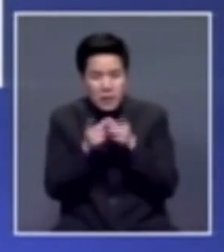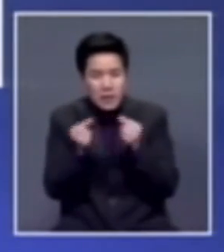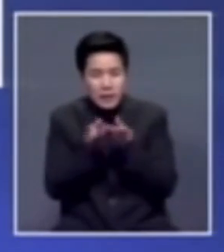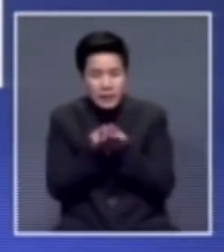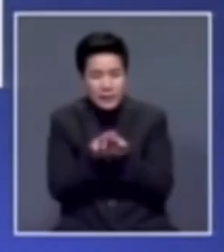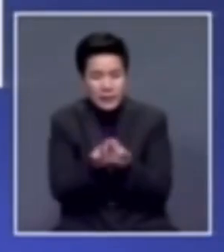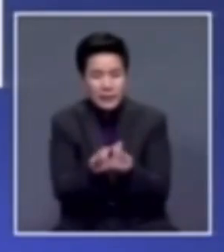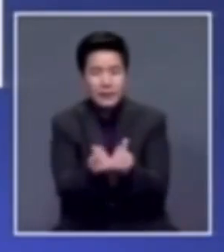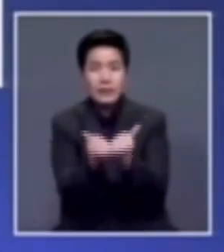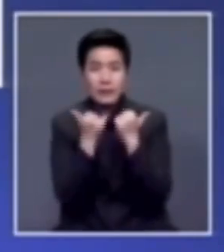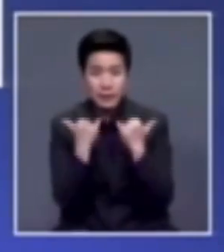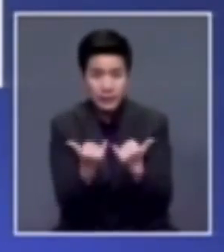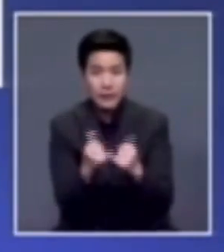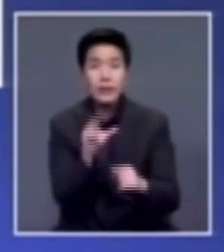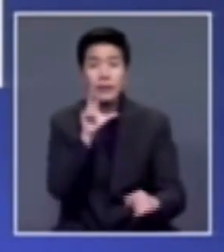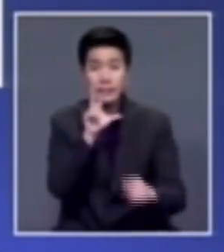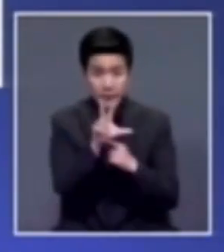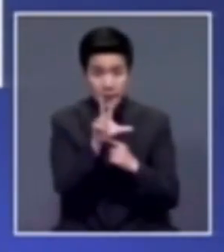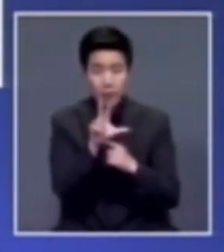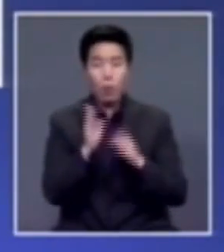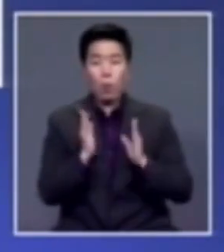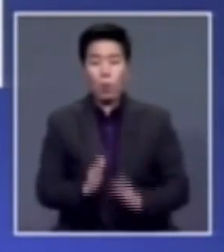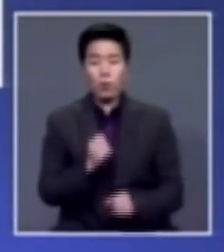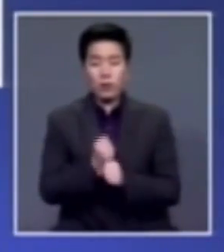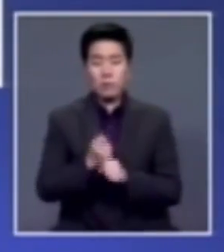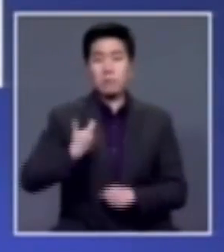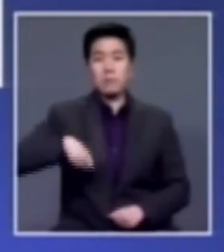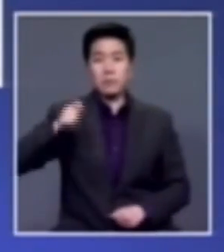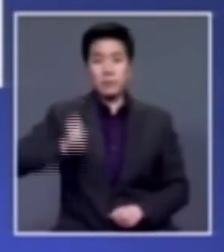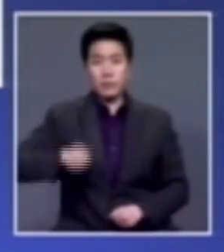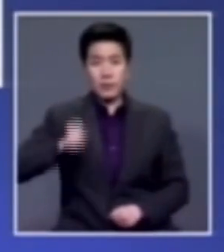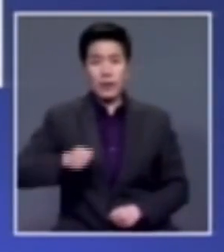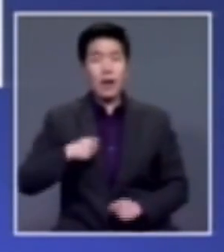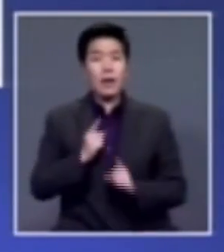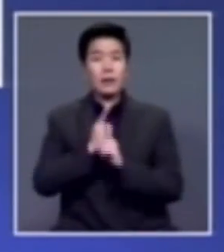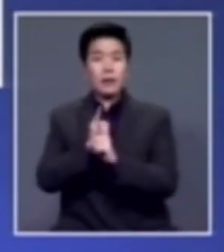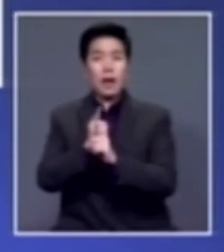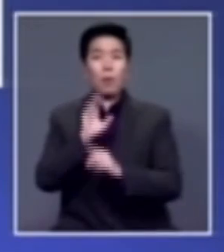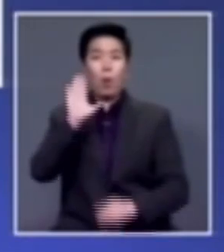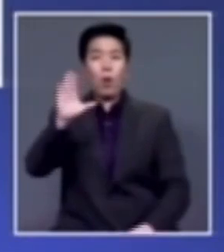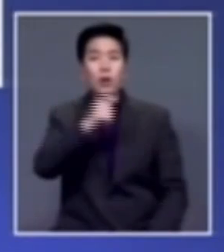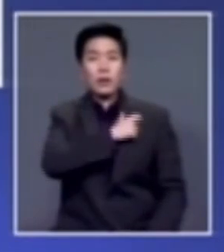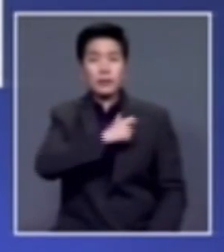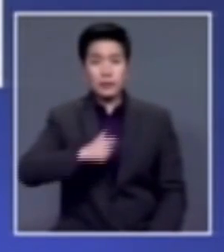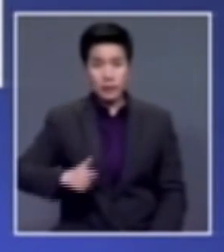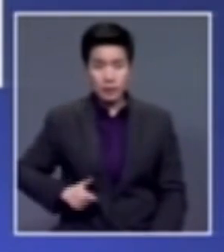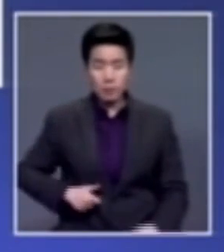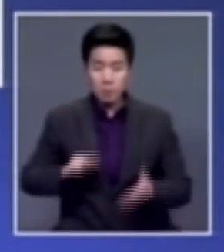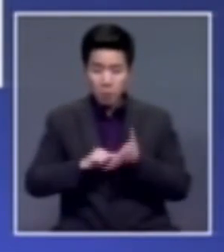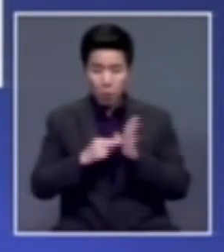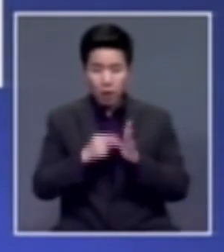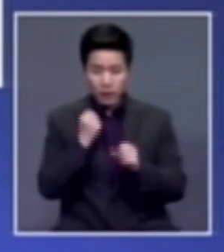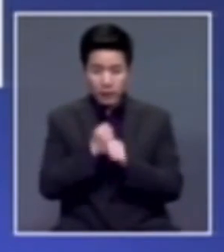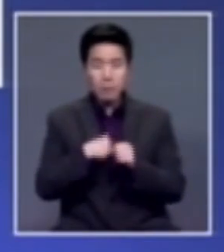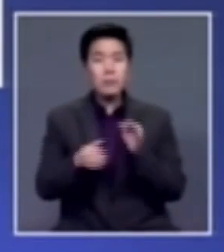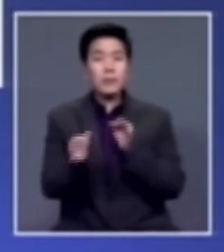เป็นทั้งศาสตร์และศีลและ 3. การปฏิบัติหน้าที่ในพระบรมาภิไธยพระมหากษัตริย์นั้นหมายถึงการปฏิบัติหน้าที่ในนาม